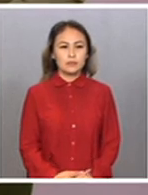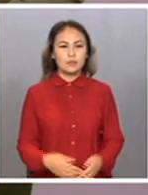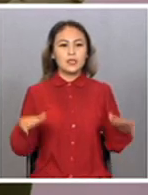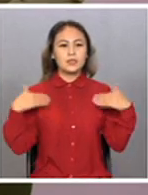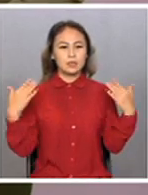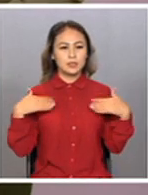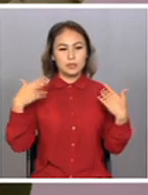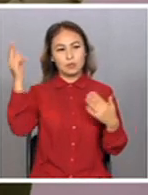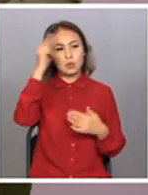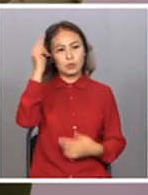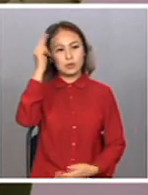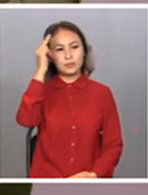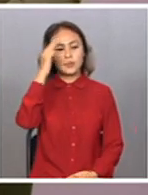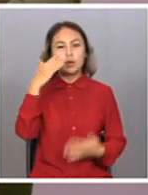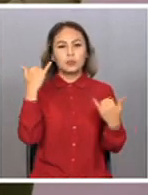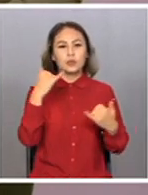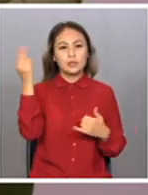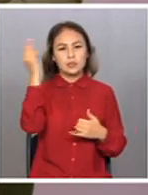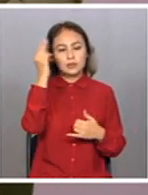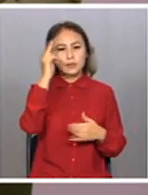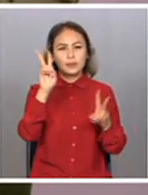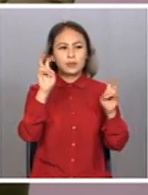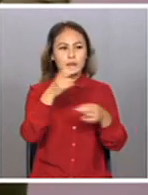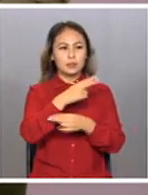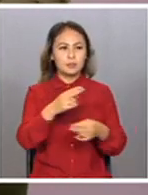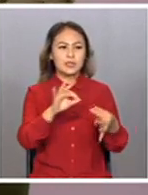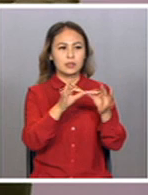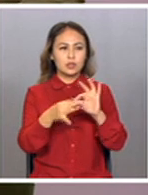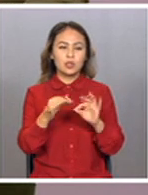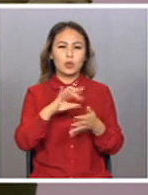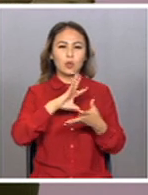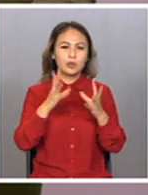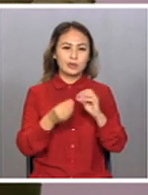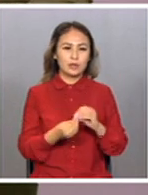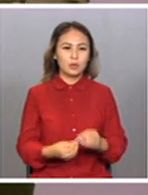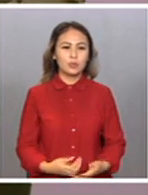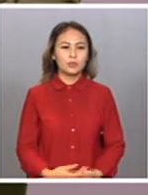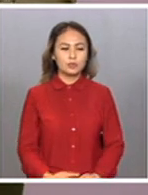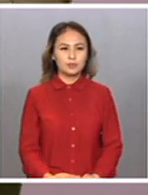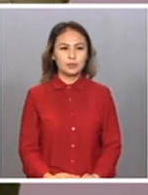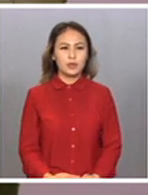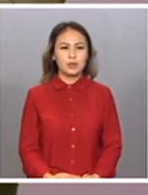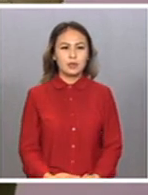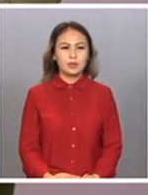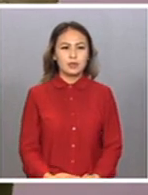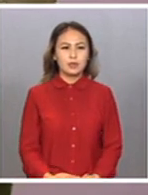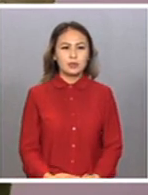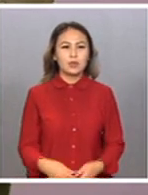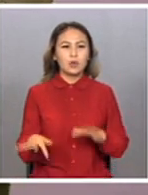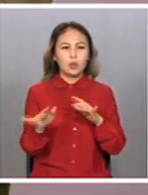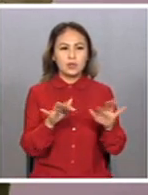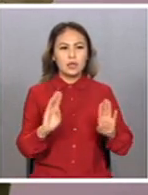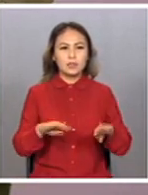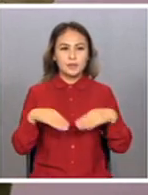Сәлеметсіңдер ме, оқушылар? Бүгінгі сабағымыздың тақырыбы – пысықтау және қортындылау, яғни қозғалысқа